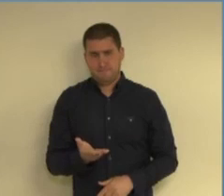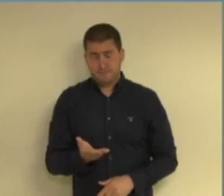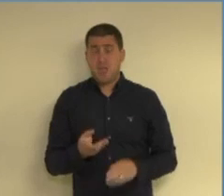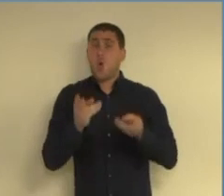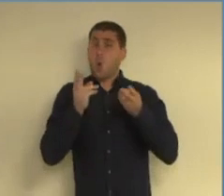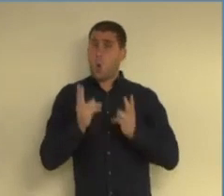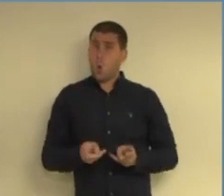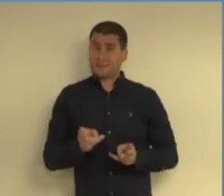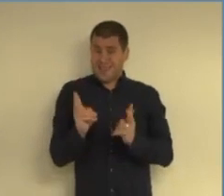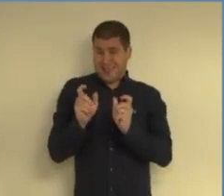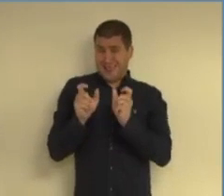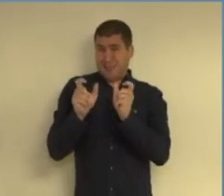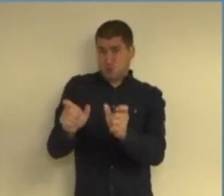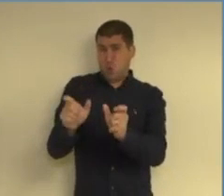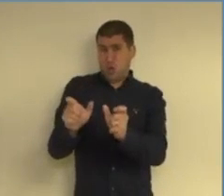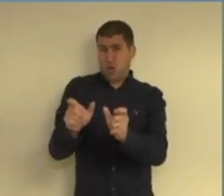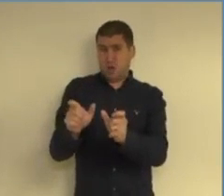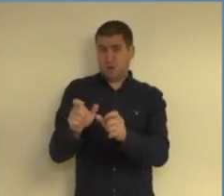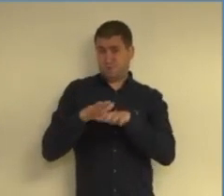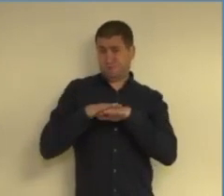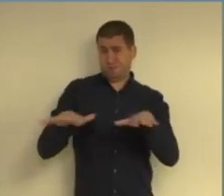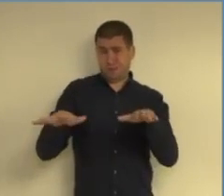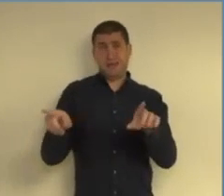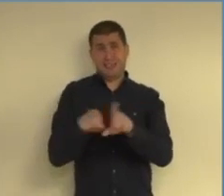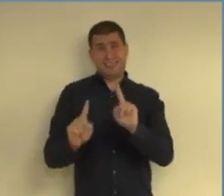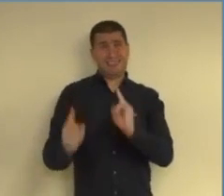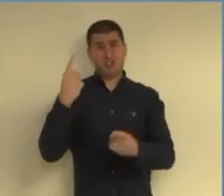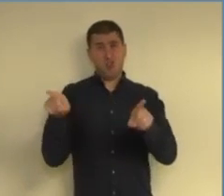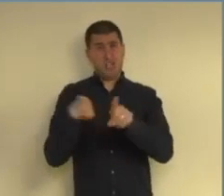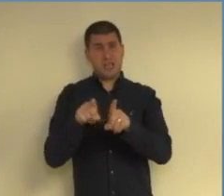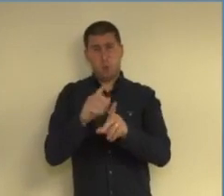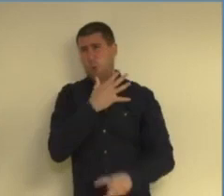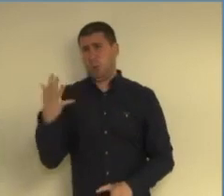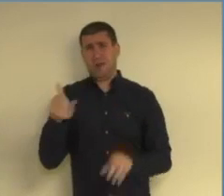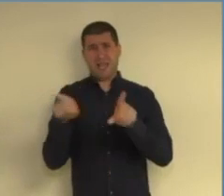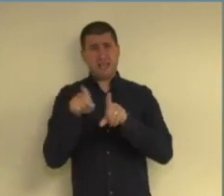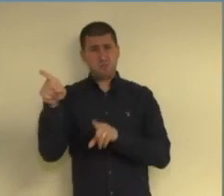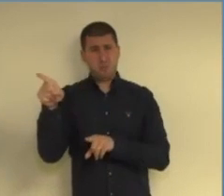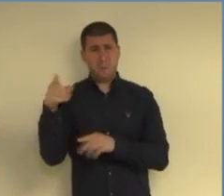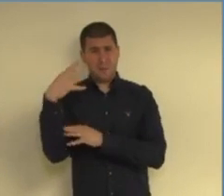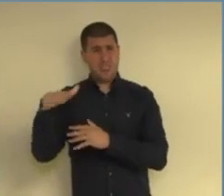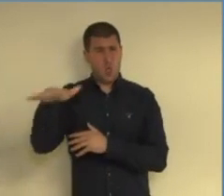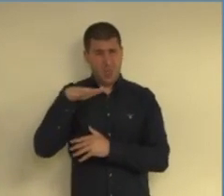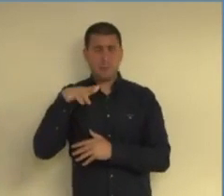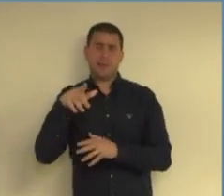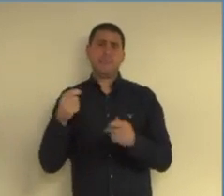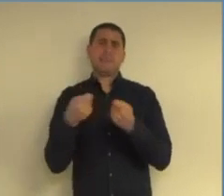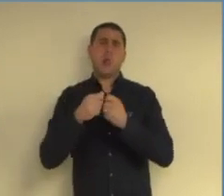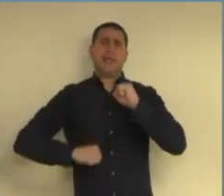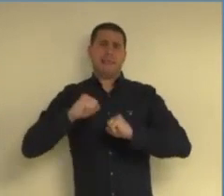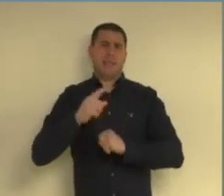והאפשרות שלנו למנוע באמת תרחישים כל כך קיצוניים, כמו שקורים במדינות האלה, פלויים בהתנהגות שלכם.